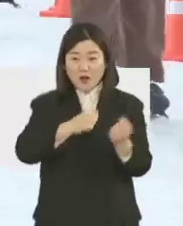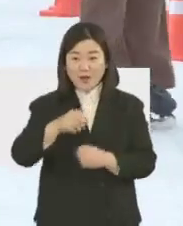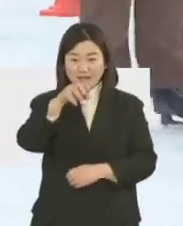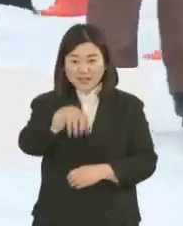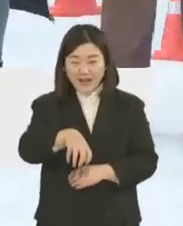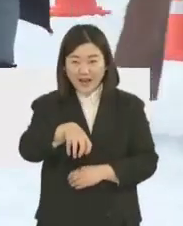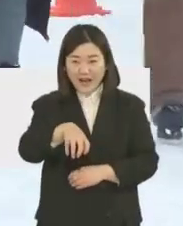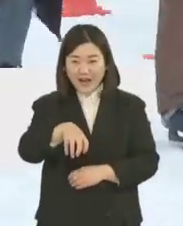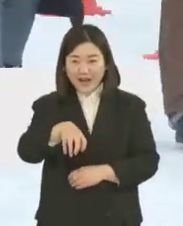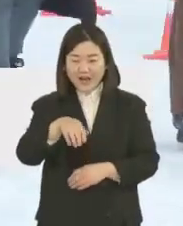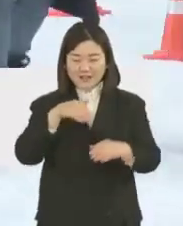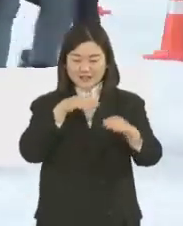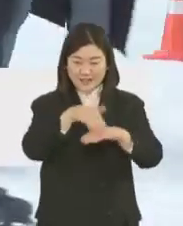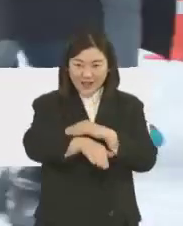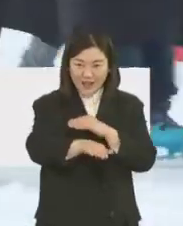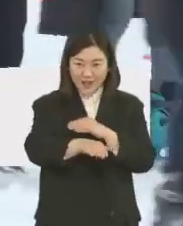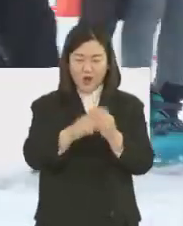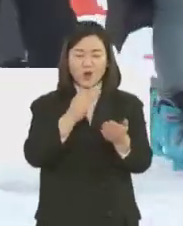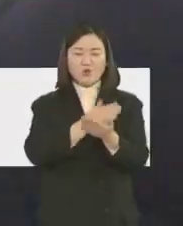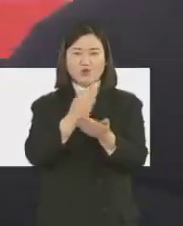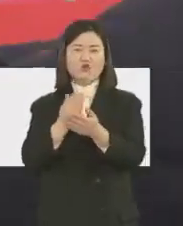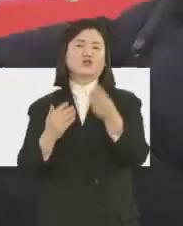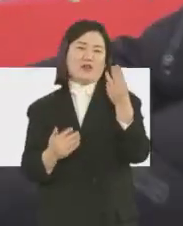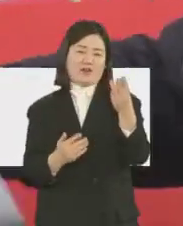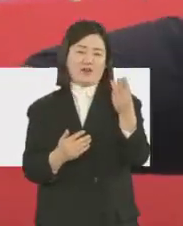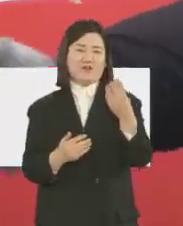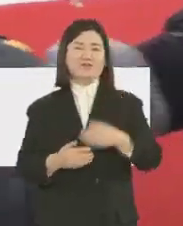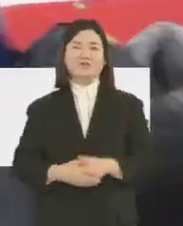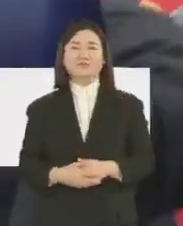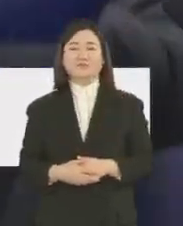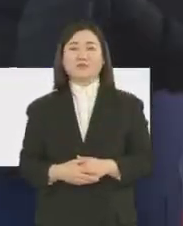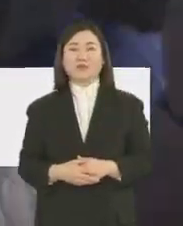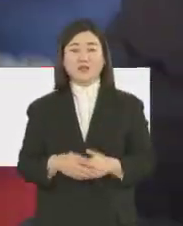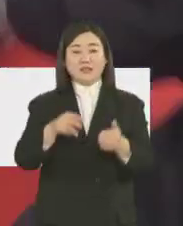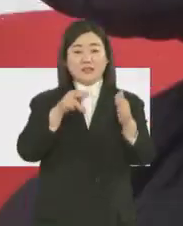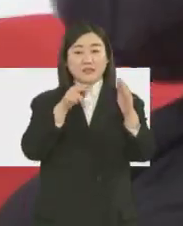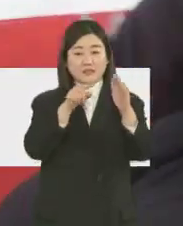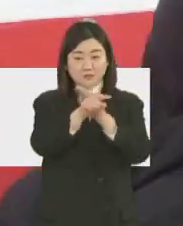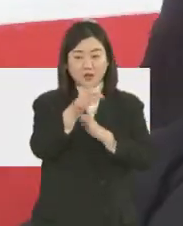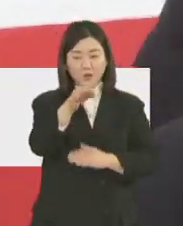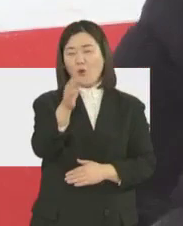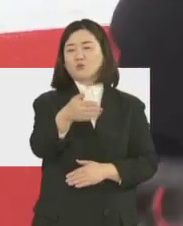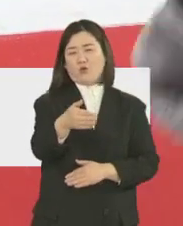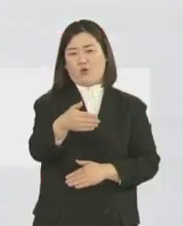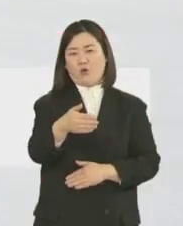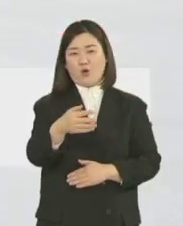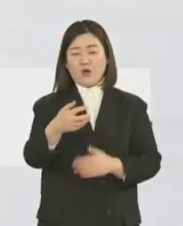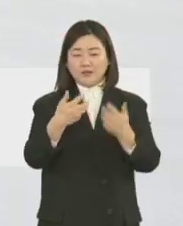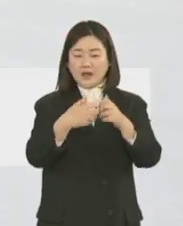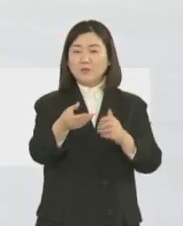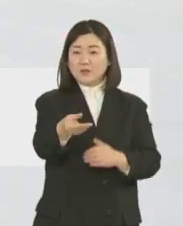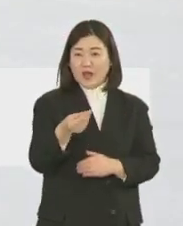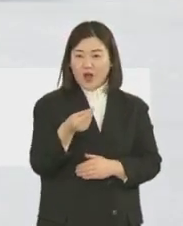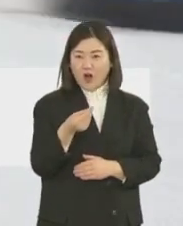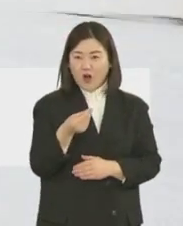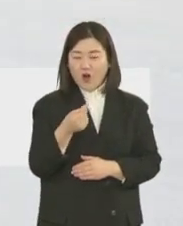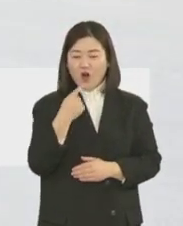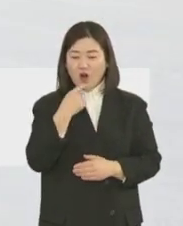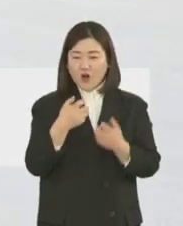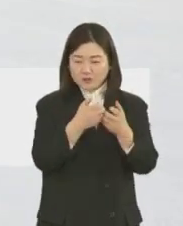아이스티브 슬라이드 등 세 종류의 시설로 구성돼 있습니다 입장료는 무료이며 장비 대여료는